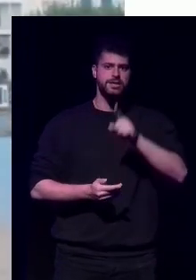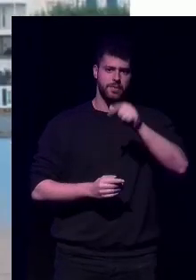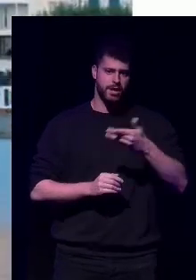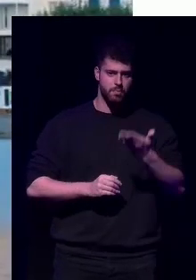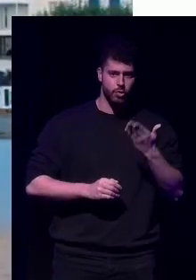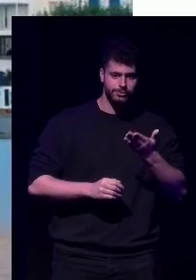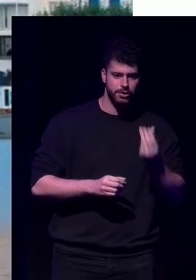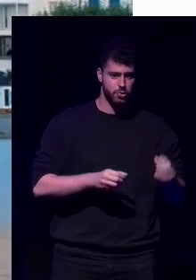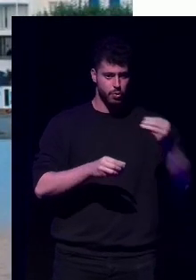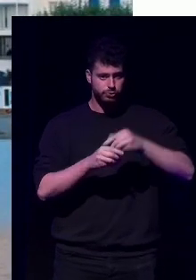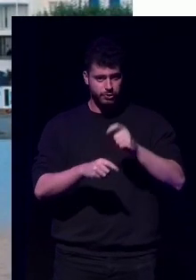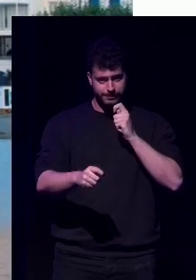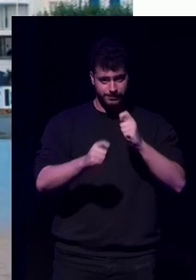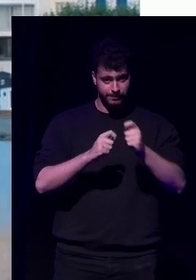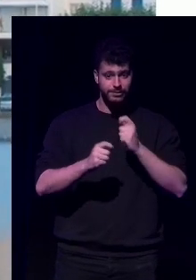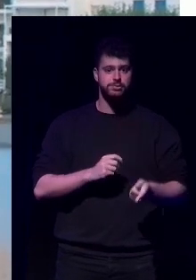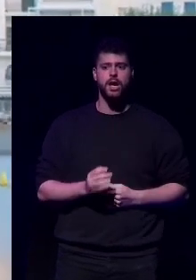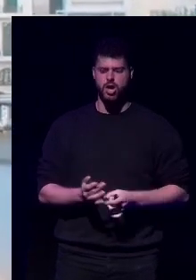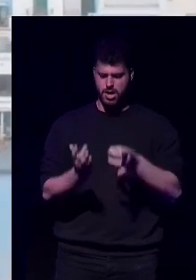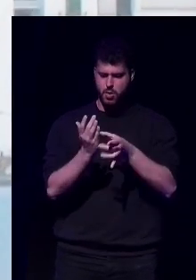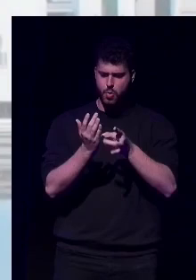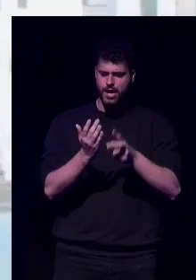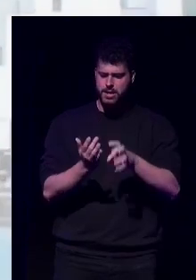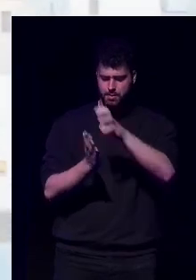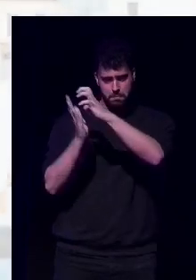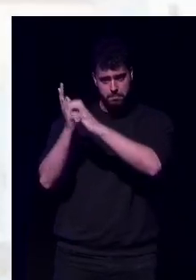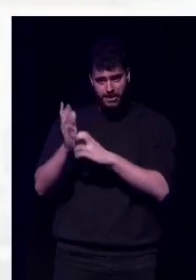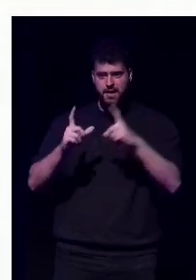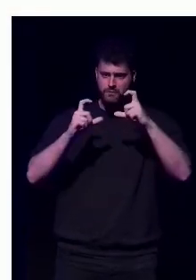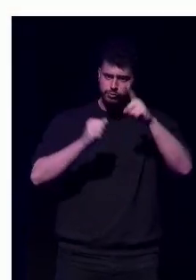inclusió de testimonis de valor, la qualitat literària del text i de la imatge.